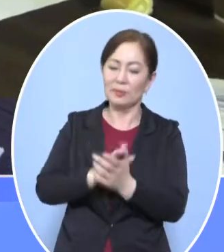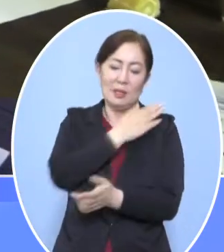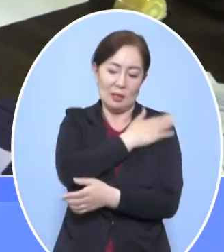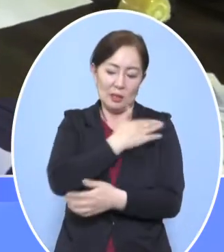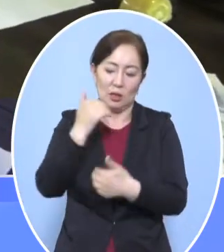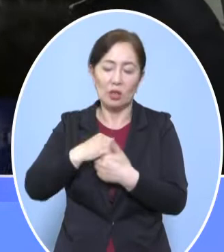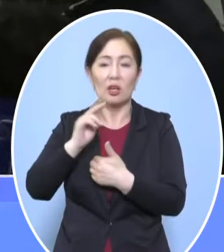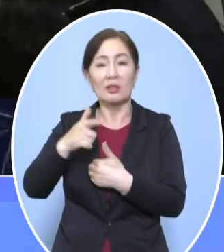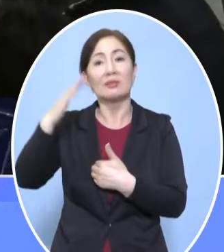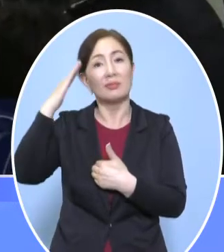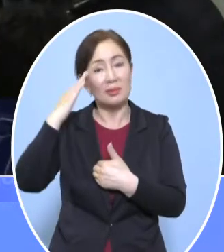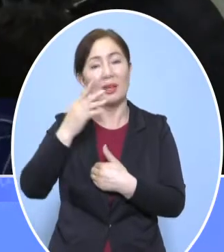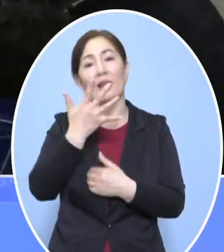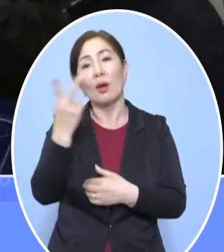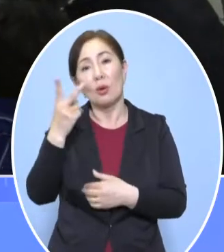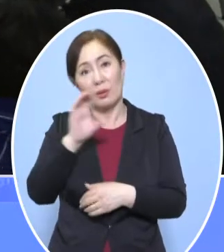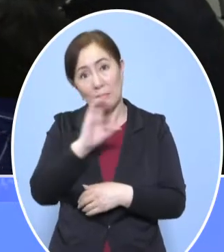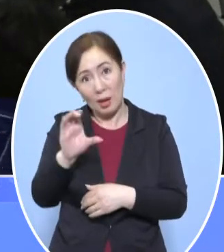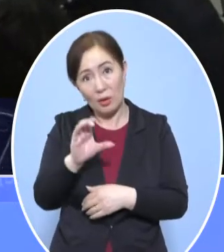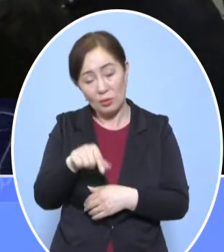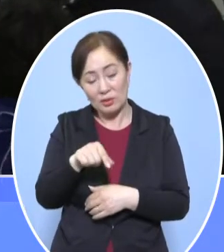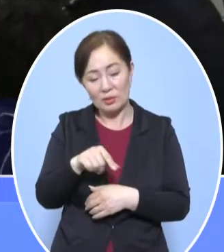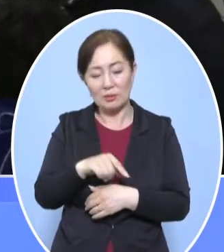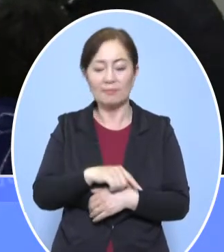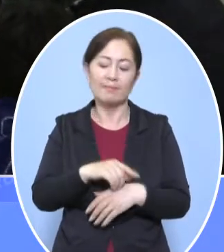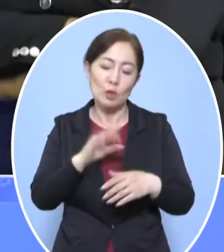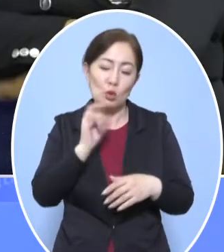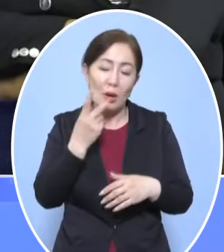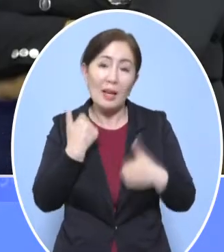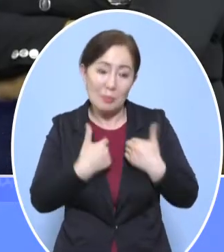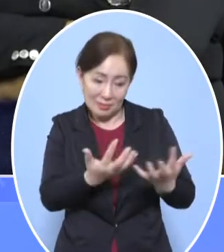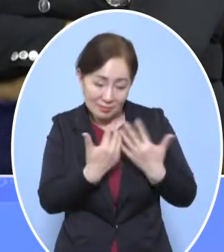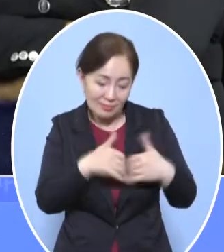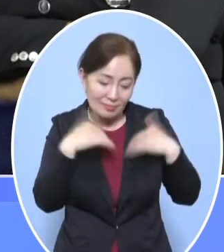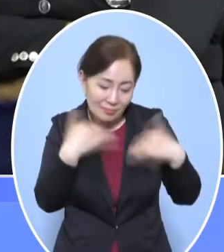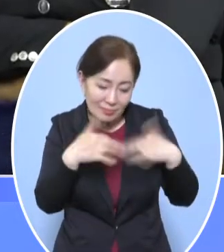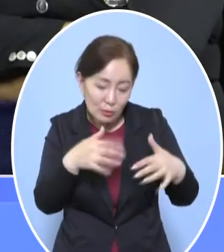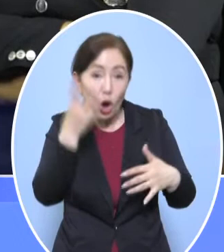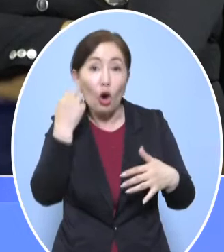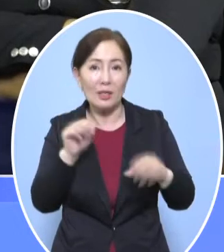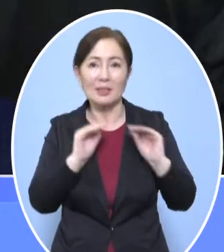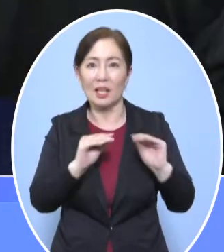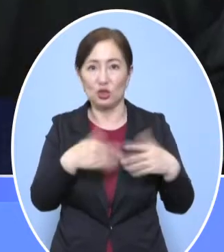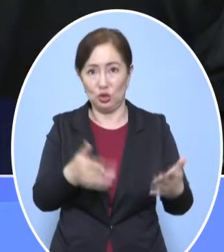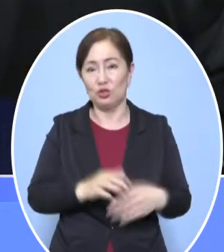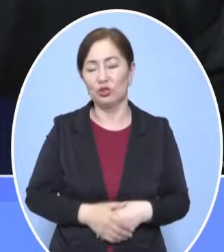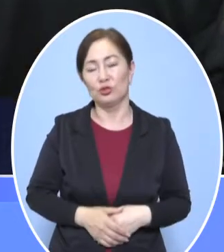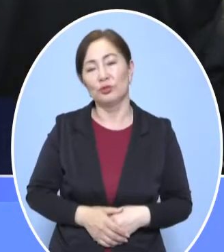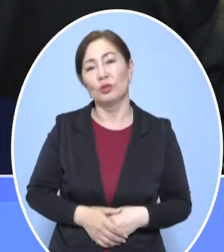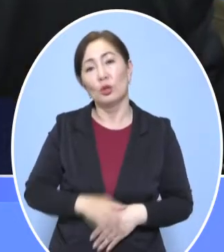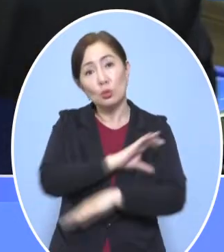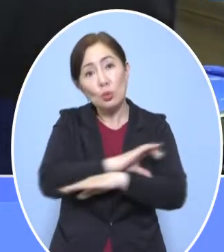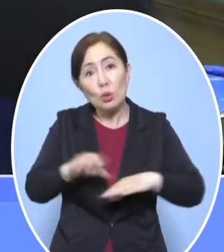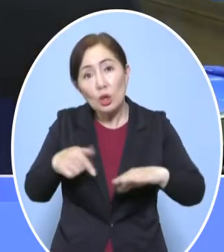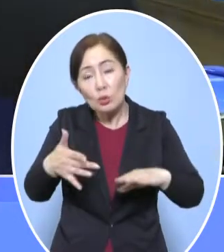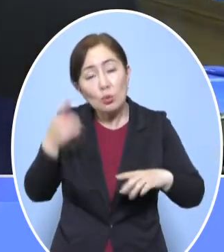цагдаа Тогтоолын зэргийн 52 анги нэгж байгуулсан. Одоо сурвалж багшныг бол одоо энэ авлигатай тэмцэх газар дээр энэ 2 өдрийн хугацаанд энэ сурвалтыг зохион